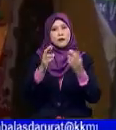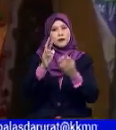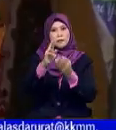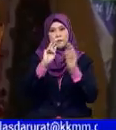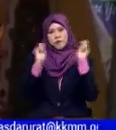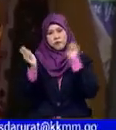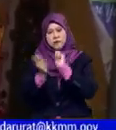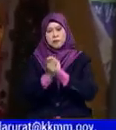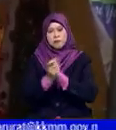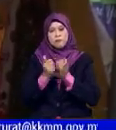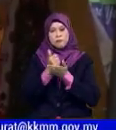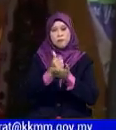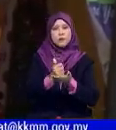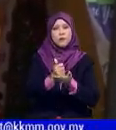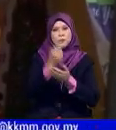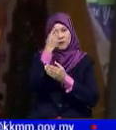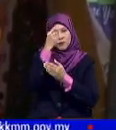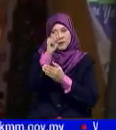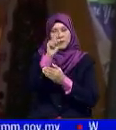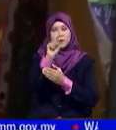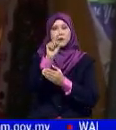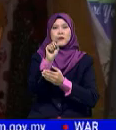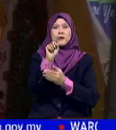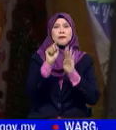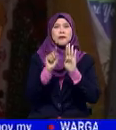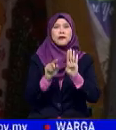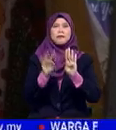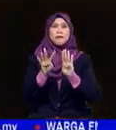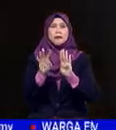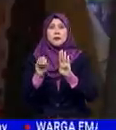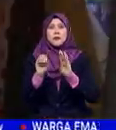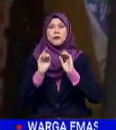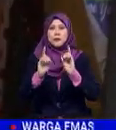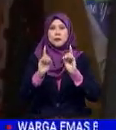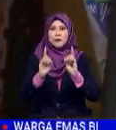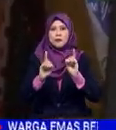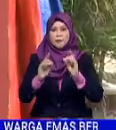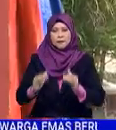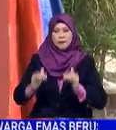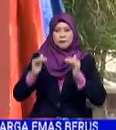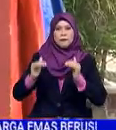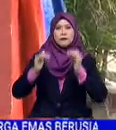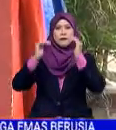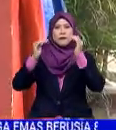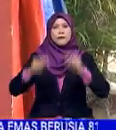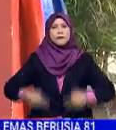bagi membantu golongan B40 menerusi pendidikan dan naik taraf hidup.